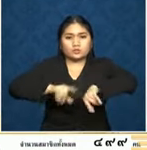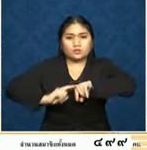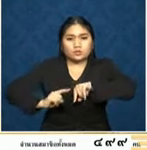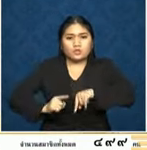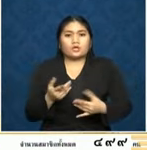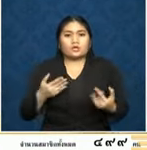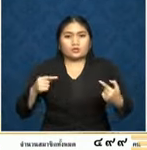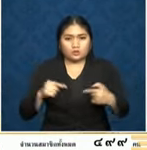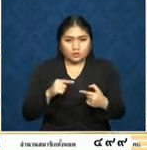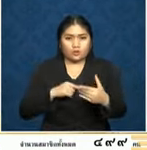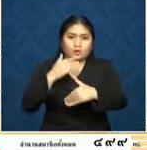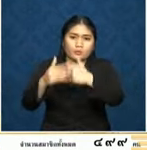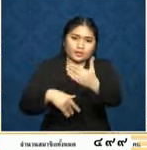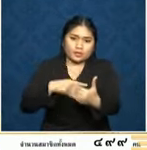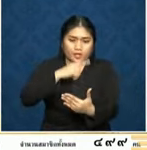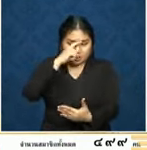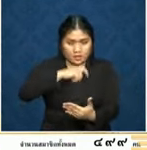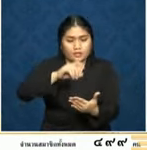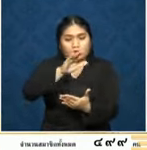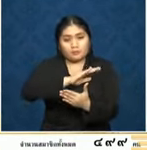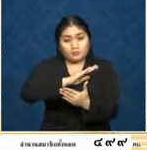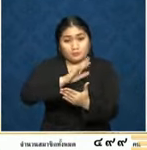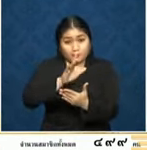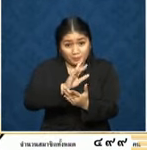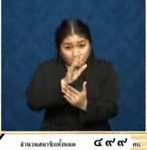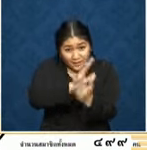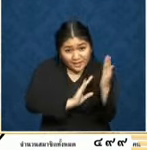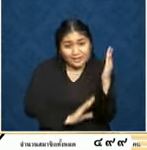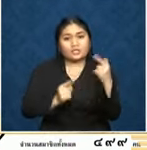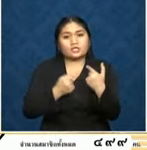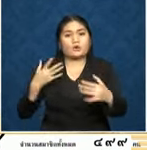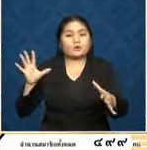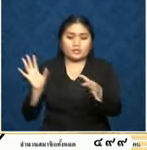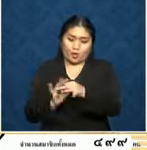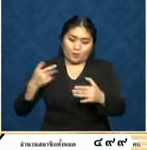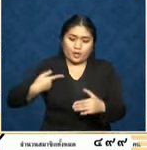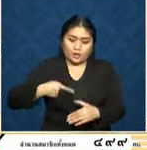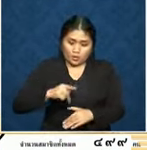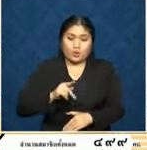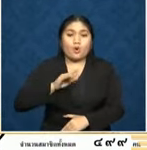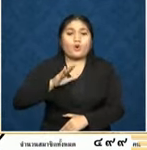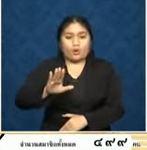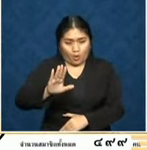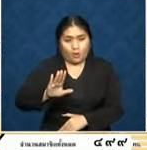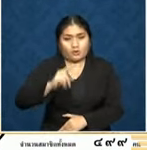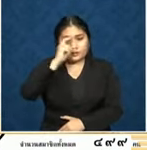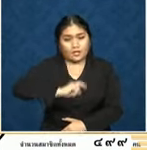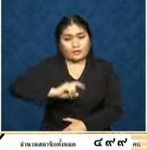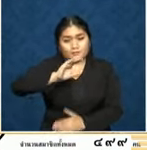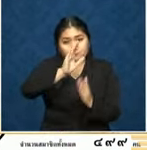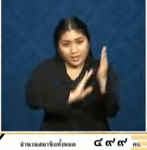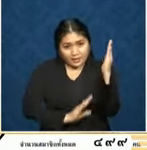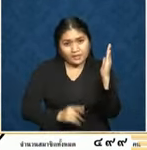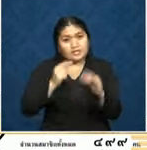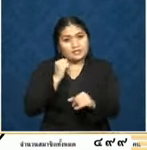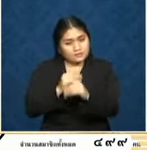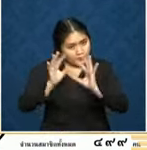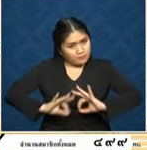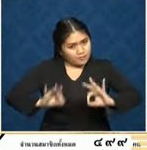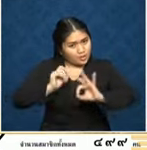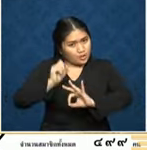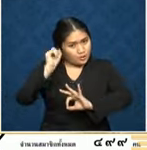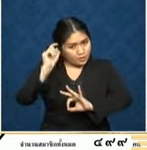การพัฒนาด้านเศรษฐกิจของประเทศซึ่งกรณีดังกล่าวเป็นเรื่องที่เกี่ยวกับประโยชน์สำคัญของแผ่นดินหรือมีความจำเป็นรีบด่วนในการที่จะรักษาความมั่นคงทาง